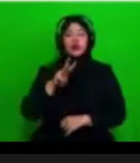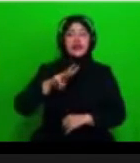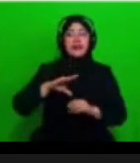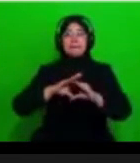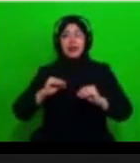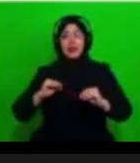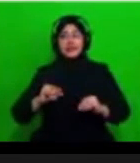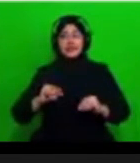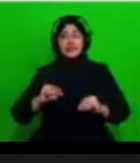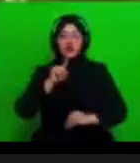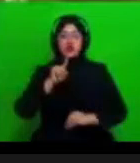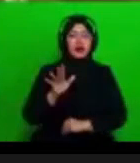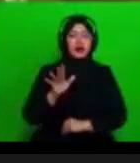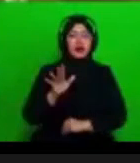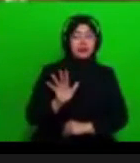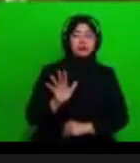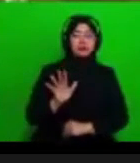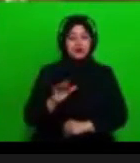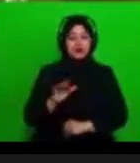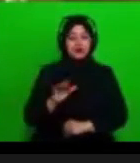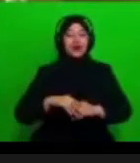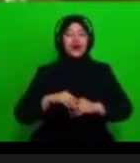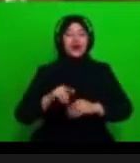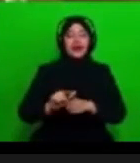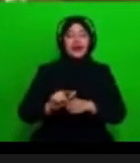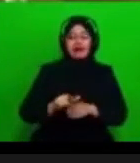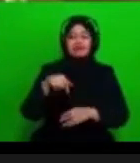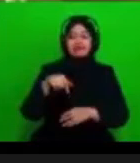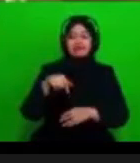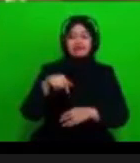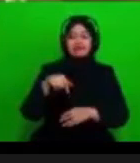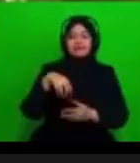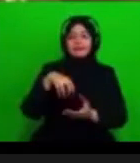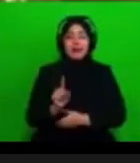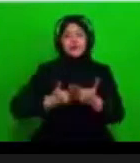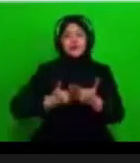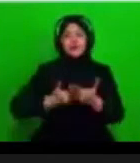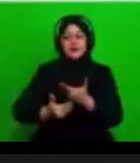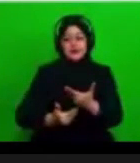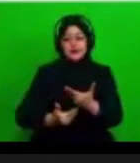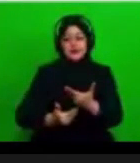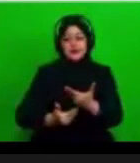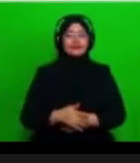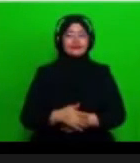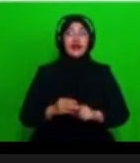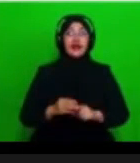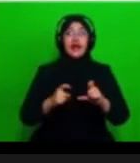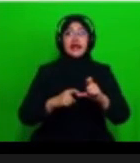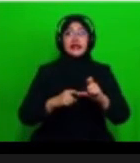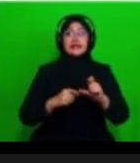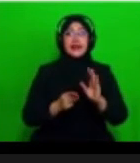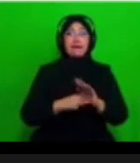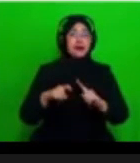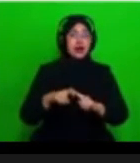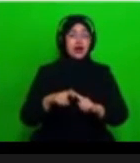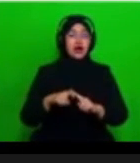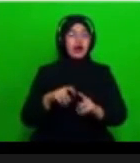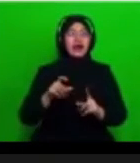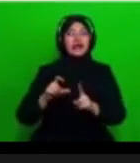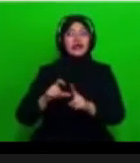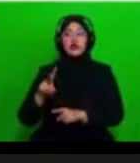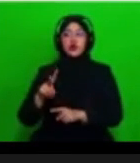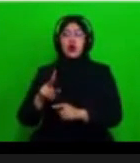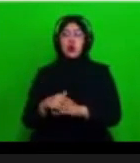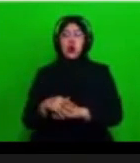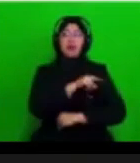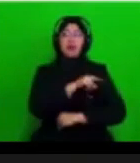bekerja, 1,5 hari training di industri. Kemudian setelah SMK D2 Fast Track,